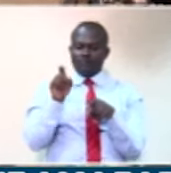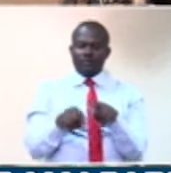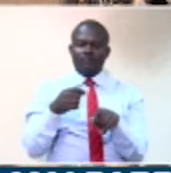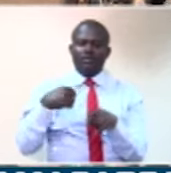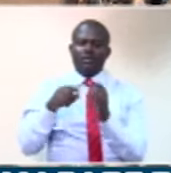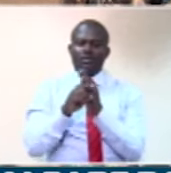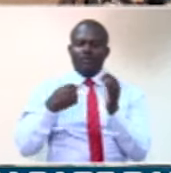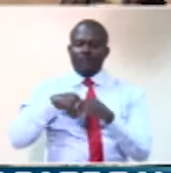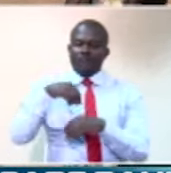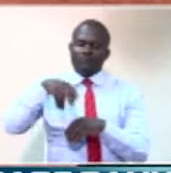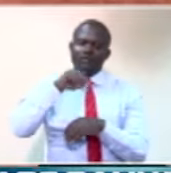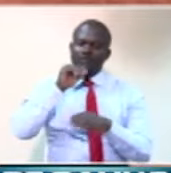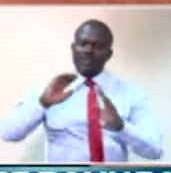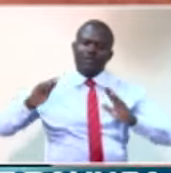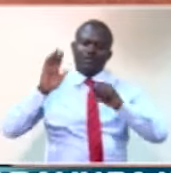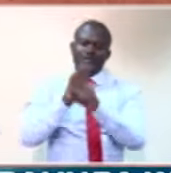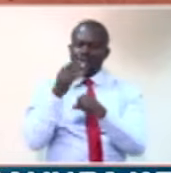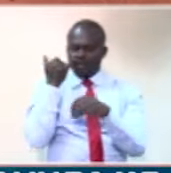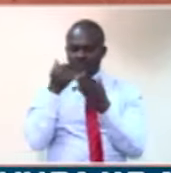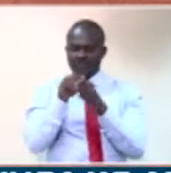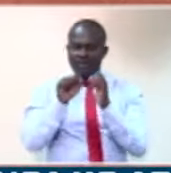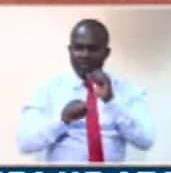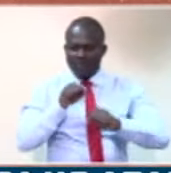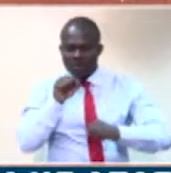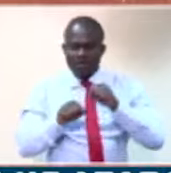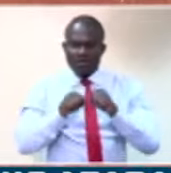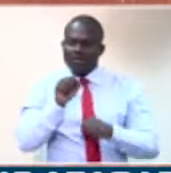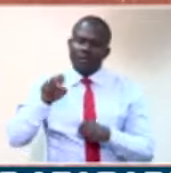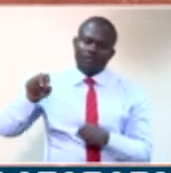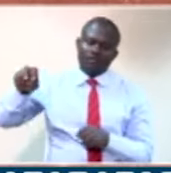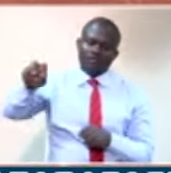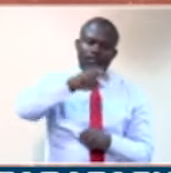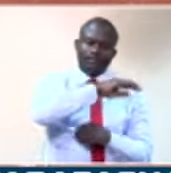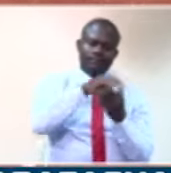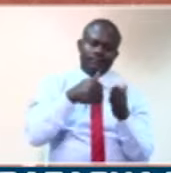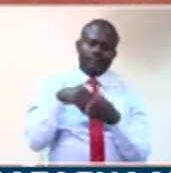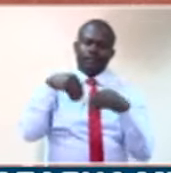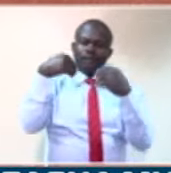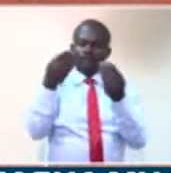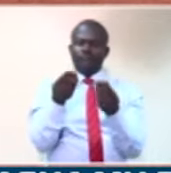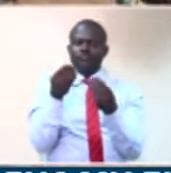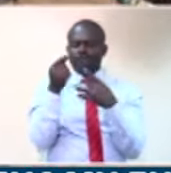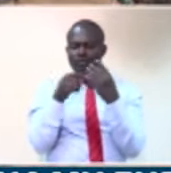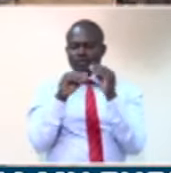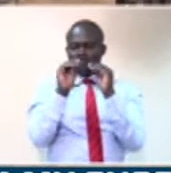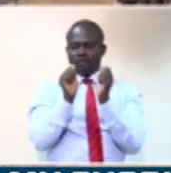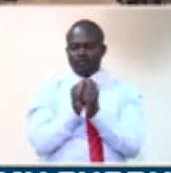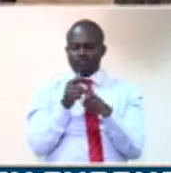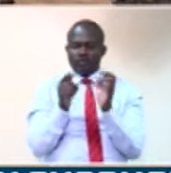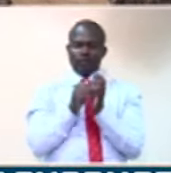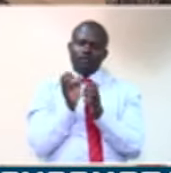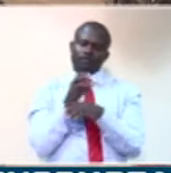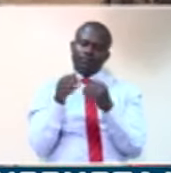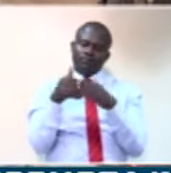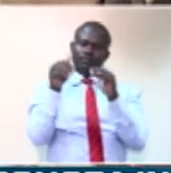karagendeka, nta misozi ihari. Kuba afite igare rero bimufasha kuba yatembera aho agera hose agatanga amasomo. Ikindi ni